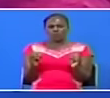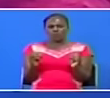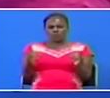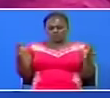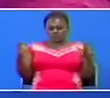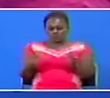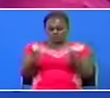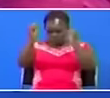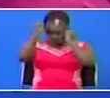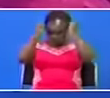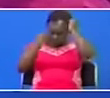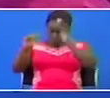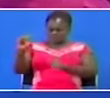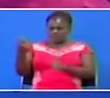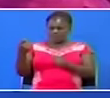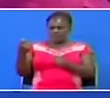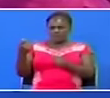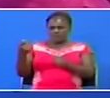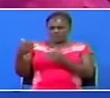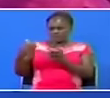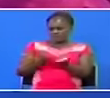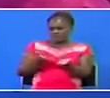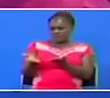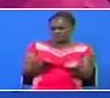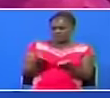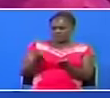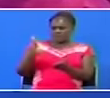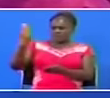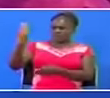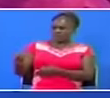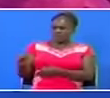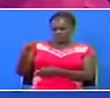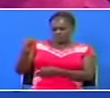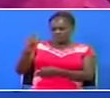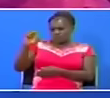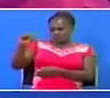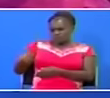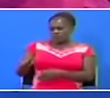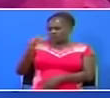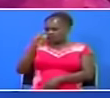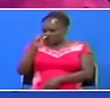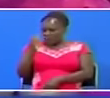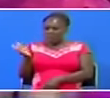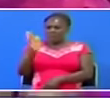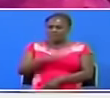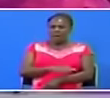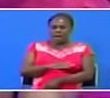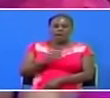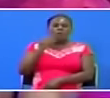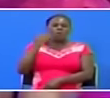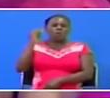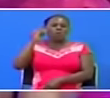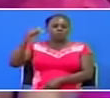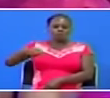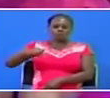Kikosi cha wanajeshi wa Kenya kilichokuwa kikihudumu katika jeshi la Umoja wa Afrika huko Sudan Kusini kimerejea nchini hii leo